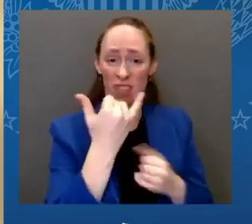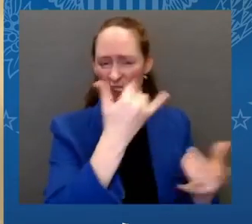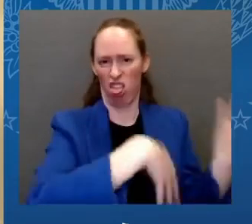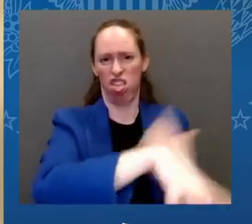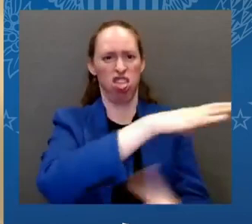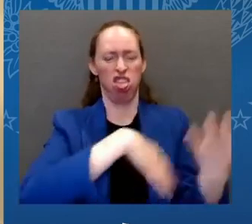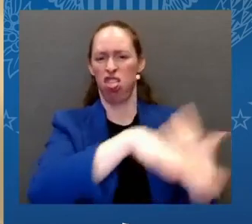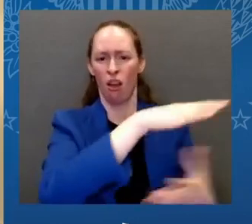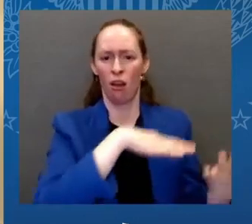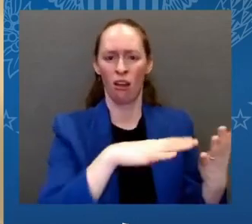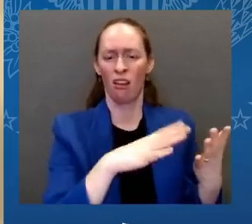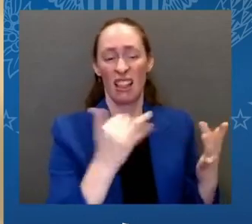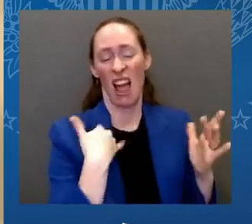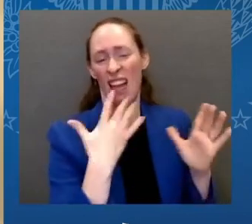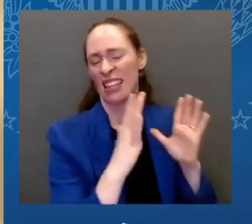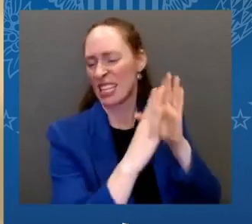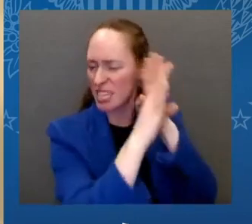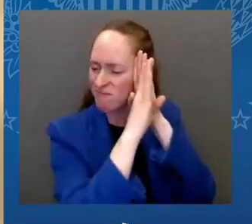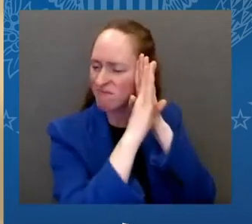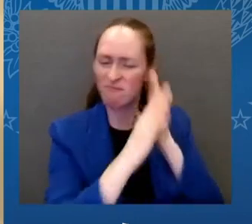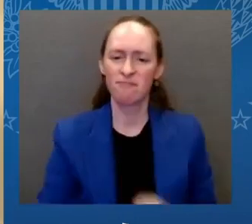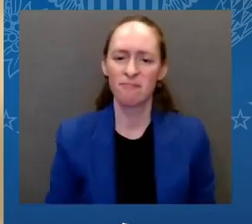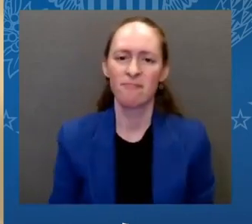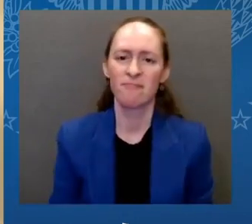Канал 1, плюс 1. This will be the last question.